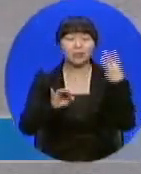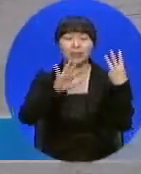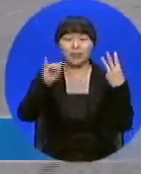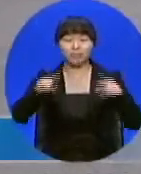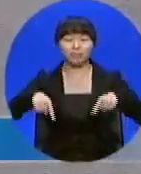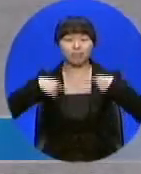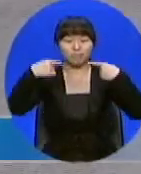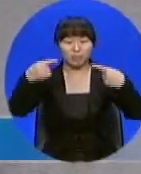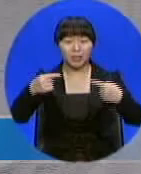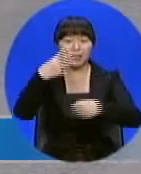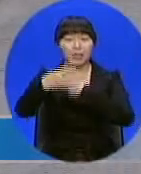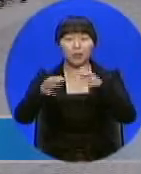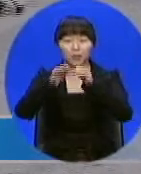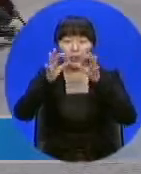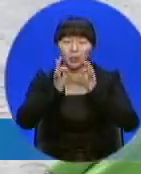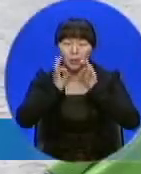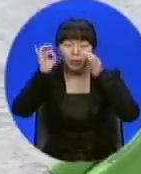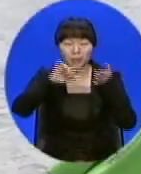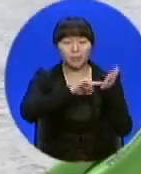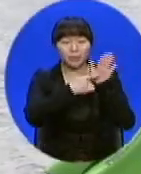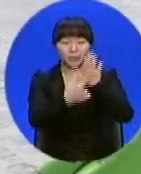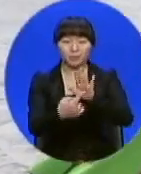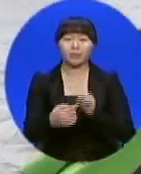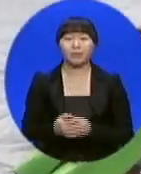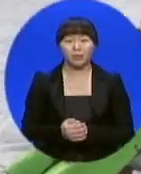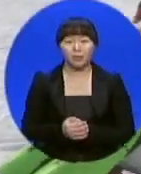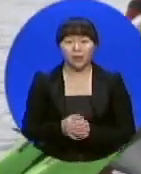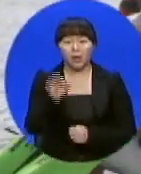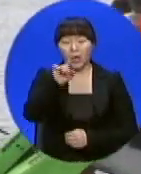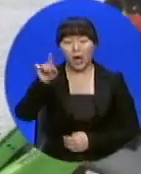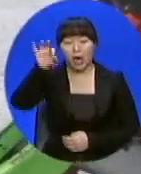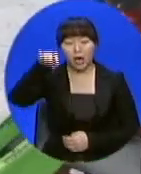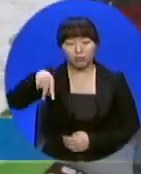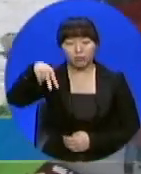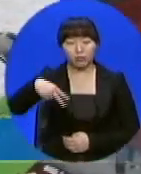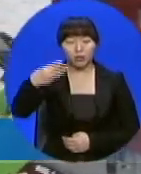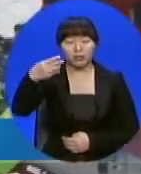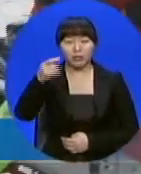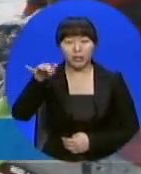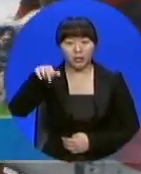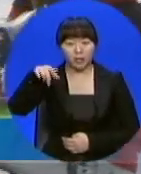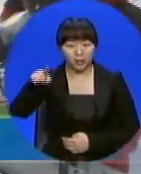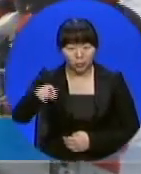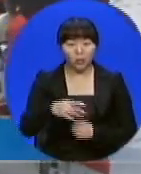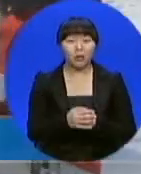출전해 4년간의 노력을 꽃피웁니다. 아웃트리거를 이용하는 입식,